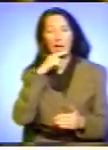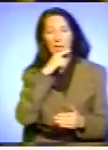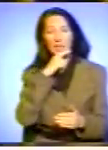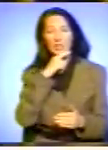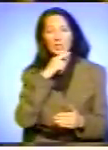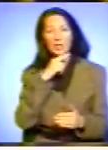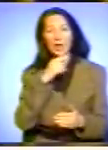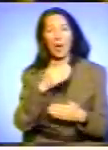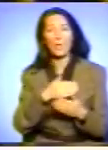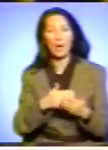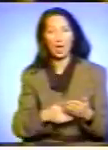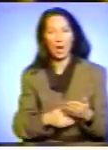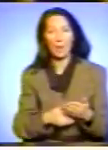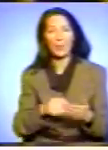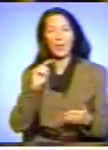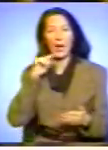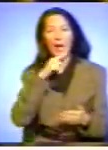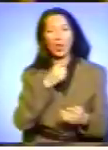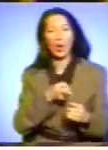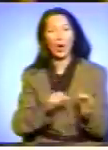экологических программ. Вот экология – это